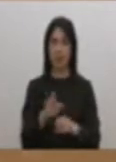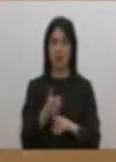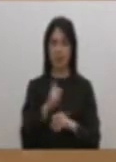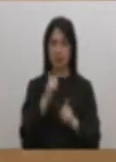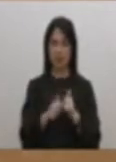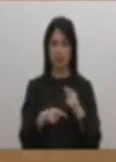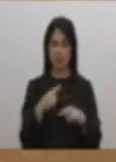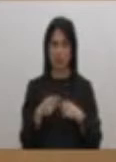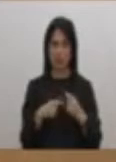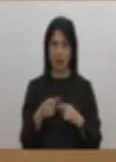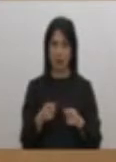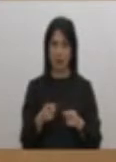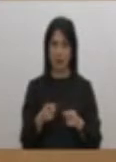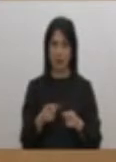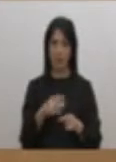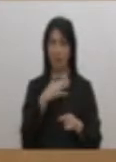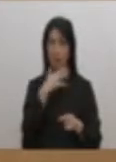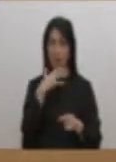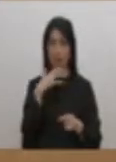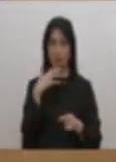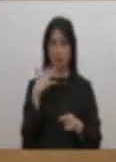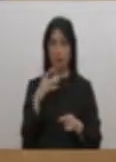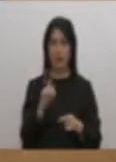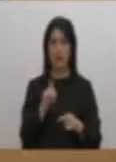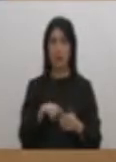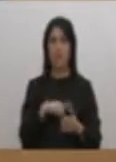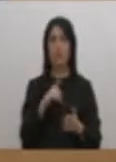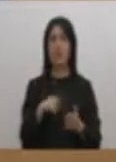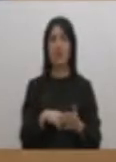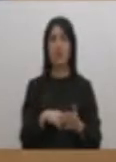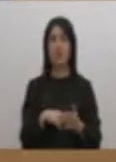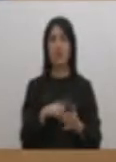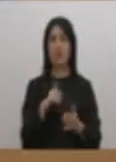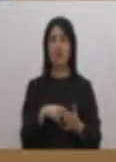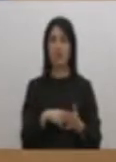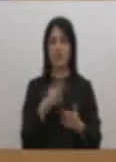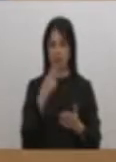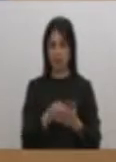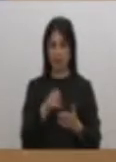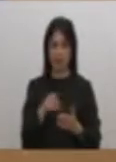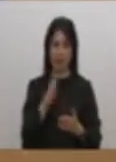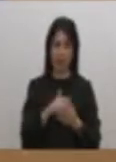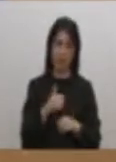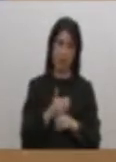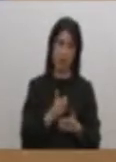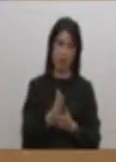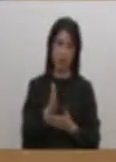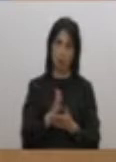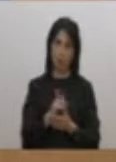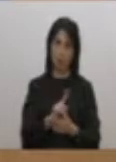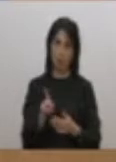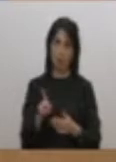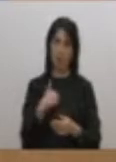ხშირად ლაპარაკობთ ხოლმე. Uamravi, ragața, sakithi, miguachniaru, ikari, prioritetuli,